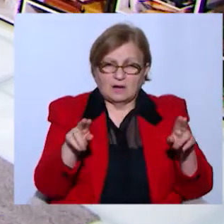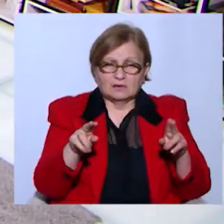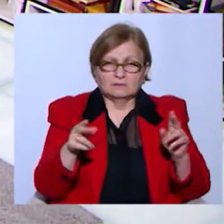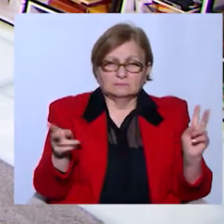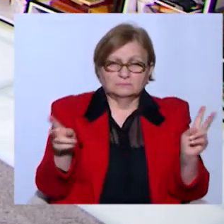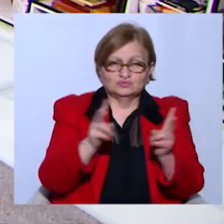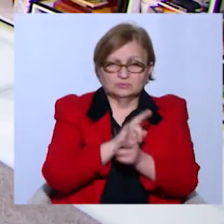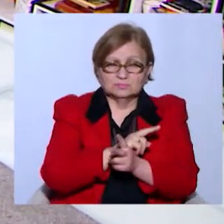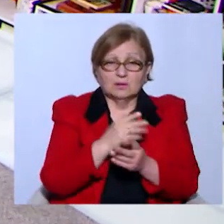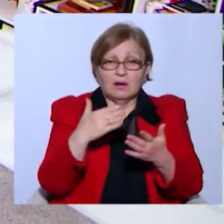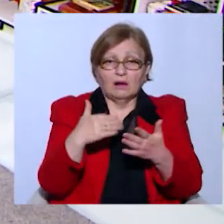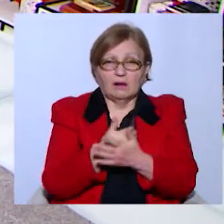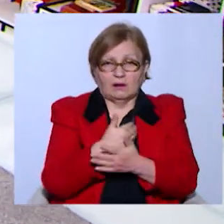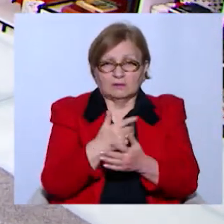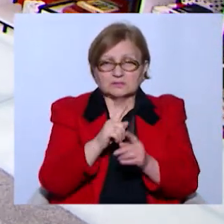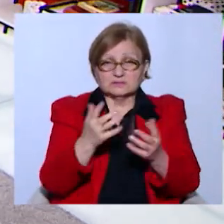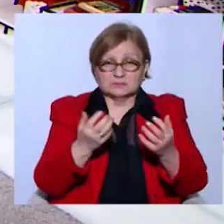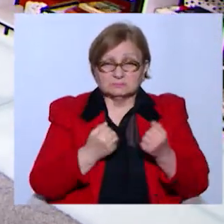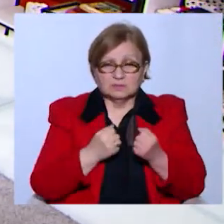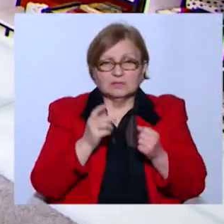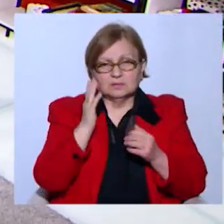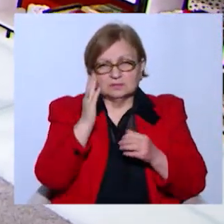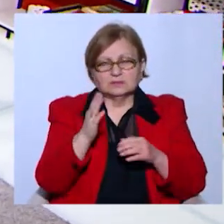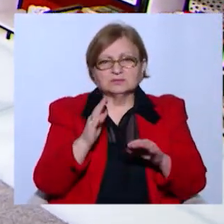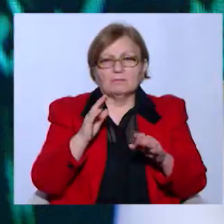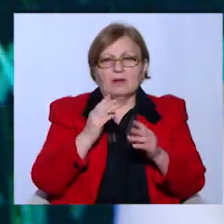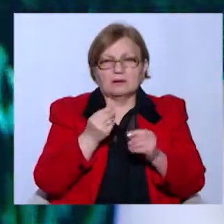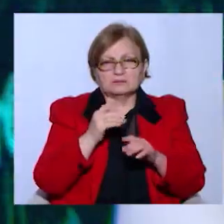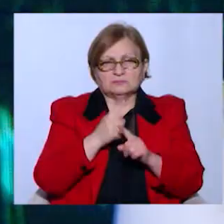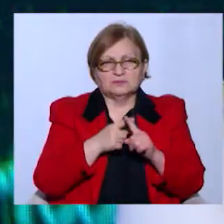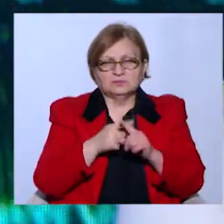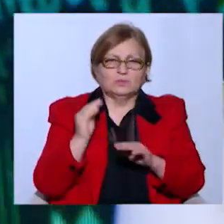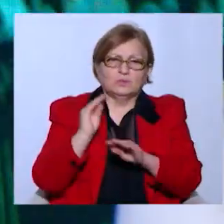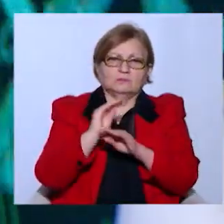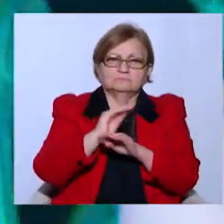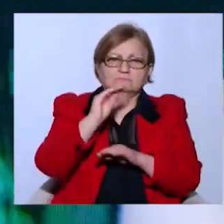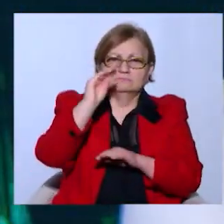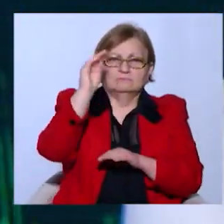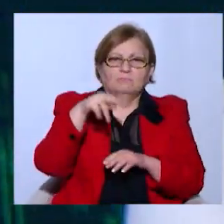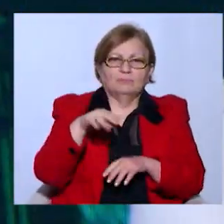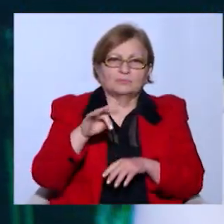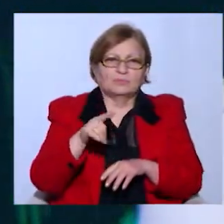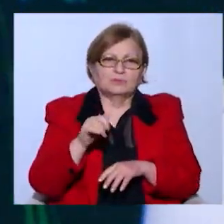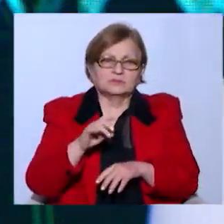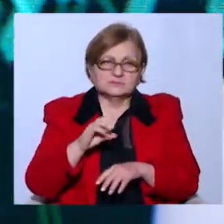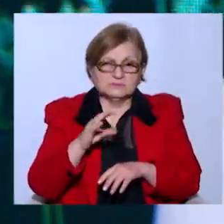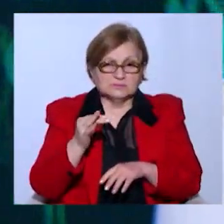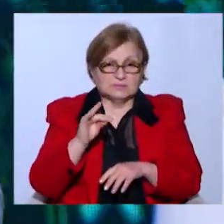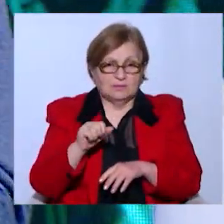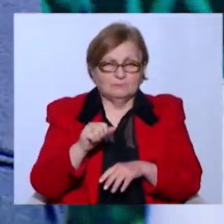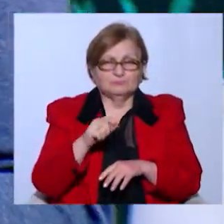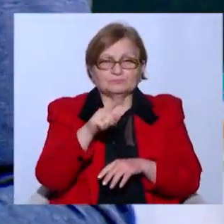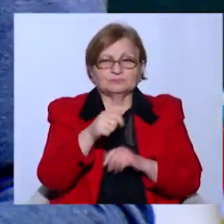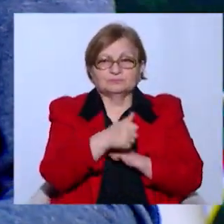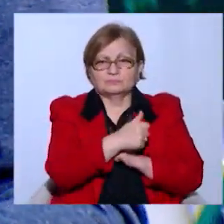შეცვლით, მიღებული ახალი მიმდევრობა აუცილებლად არითმეტიკული პროგრესია იქნება. ანუ bn-ი უდრის k^n + p, ეს